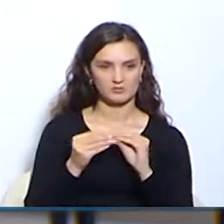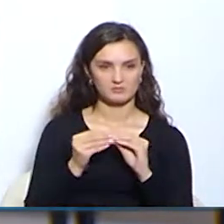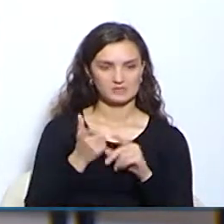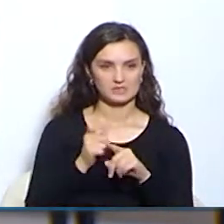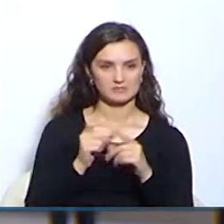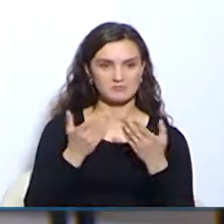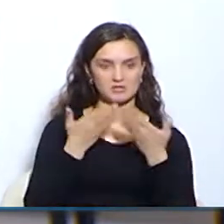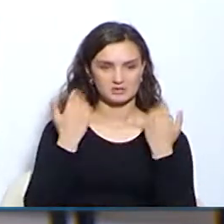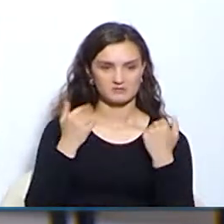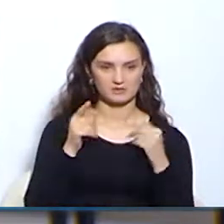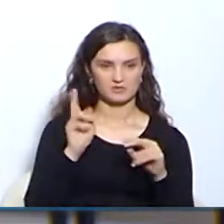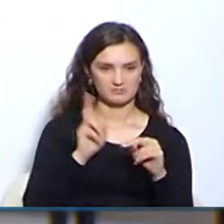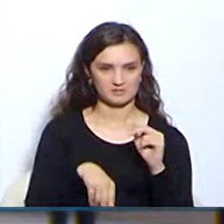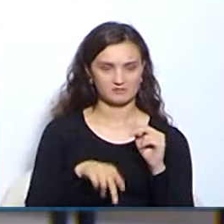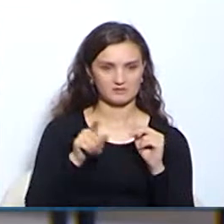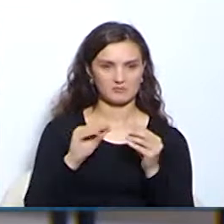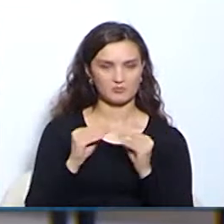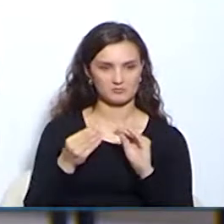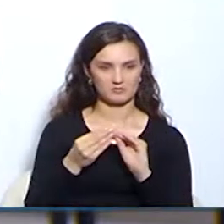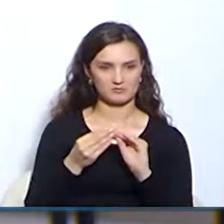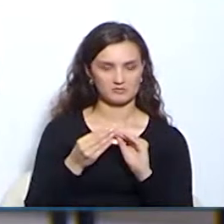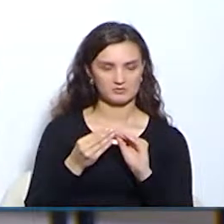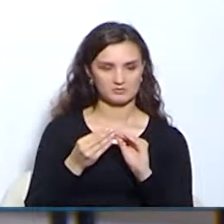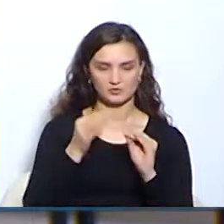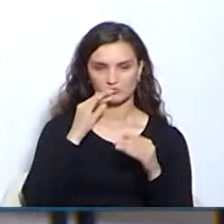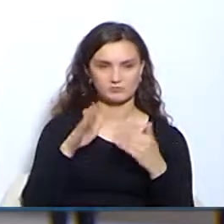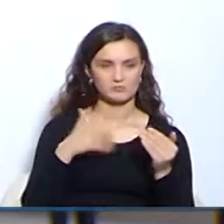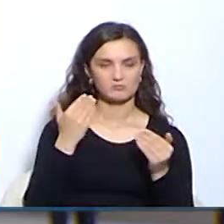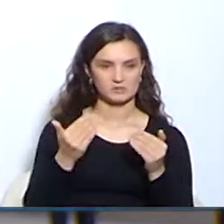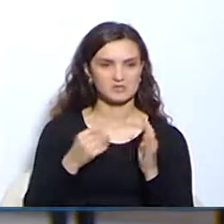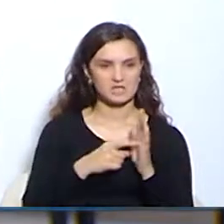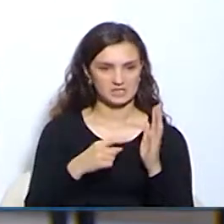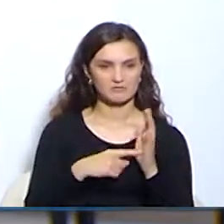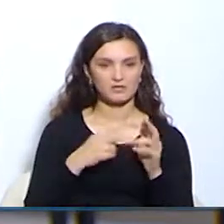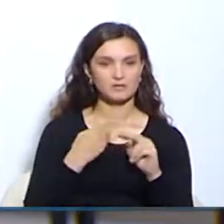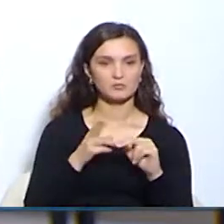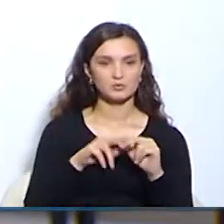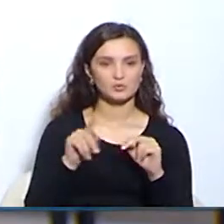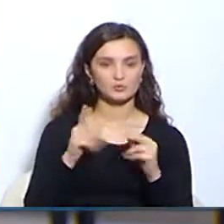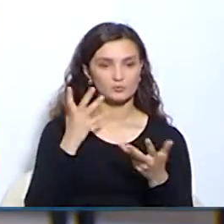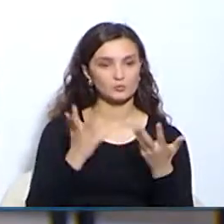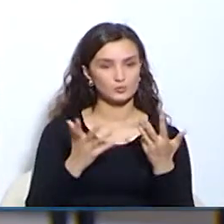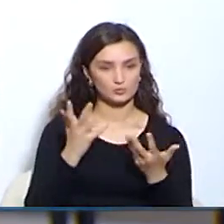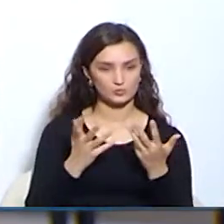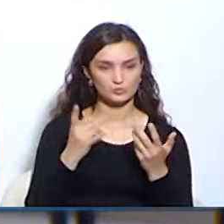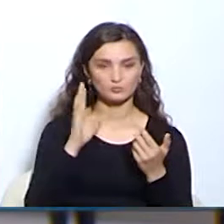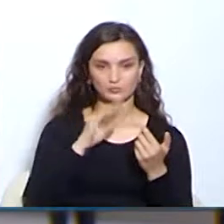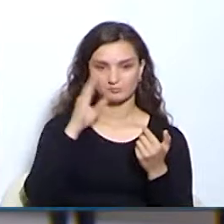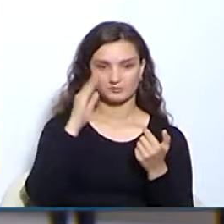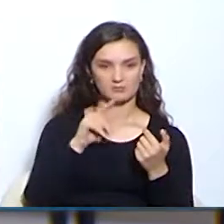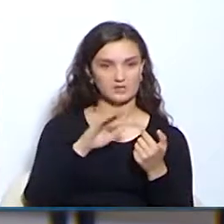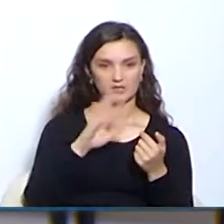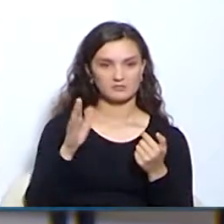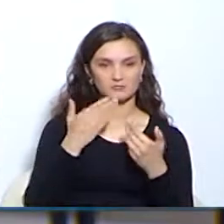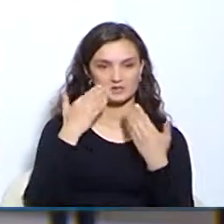ძალიან მარტივად იქვე დამთავრდება პრობლემა და შემდგომში მისი განხილვა, იმიტომ რომ თუ მშობელმა არ